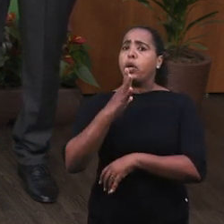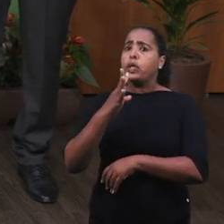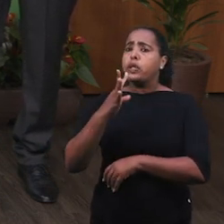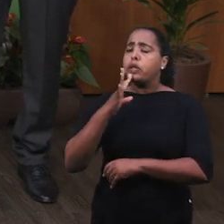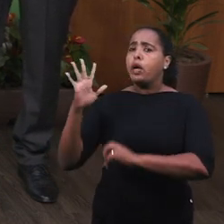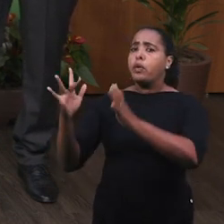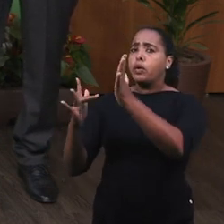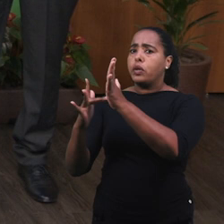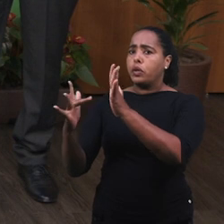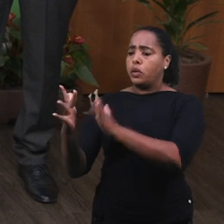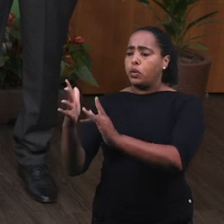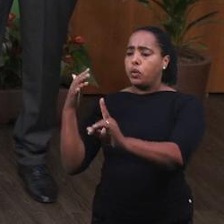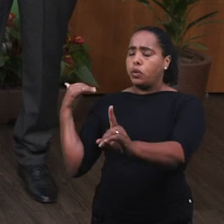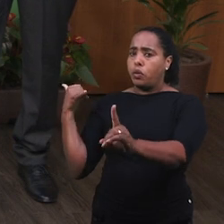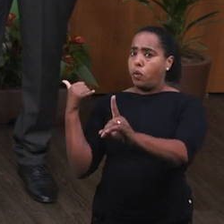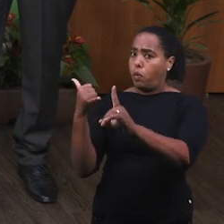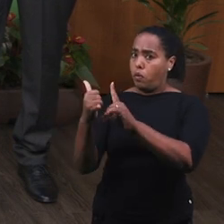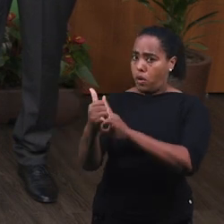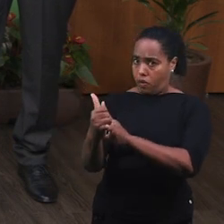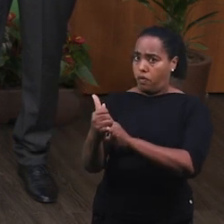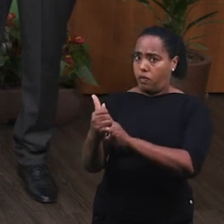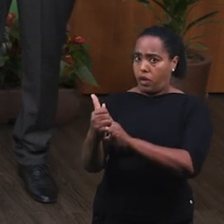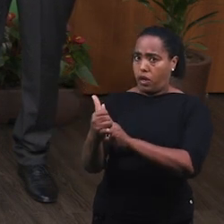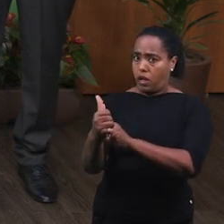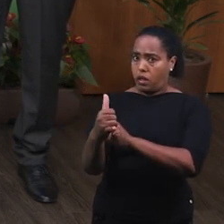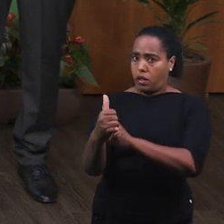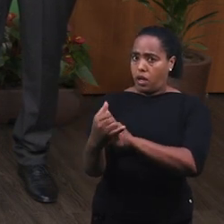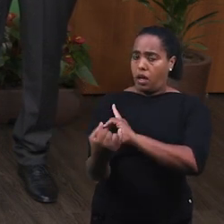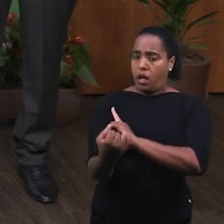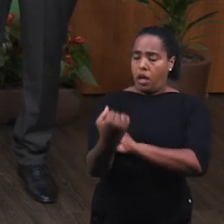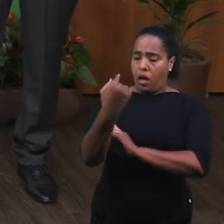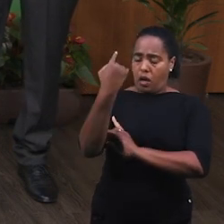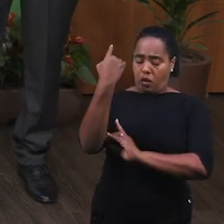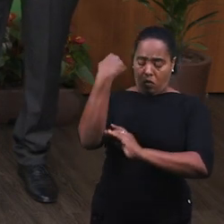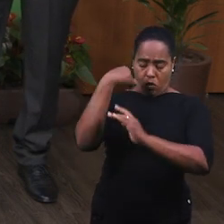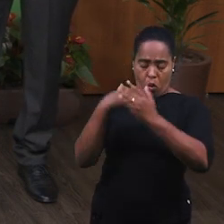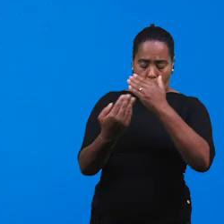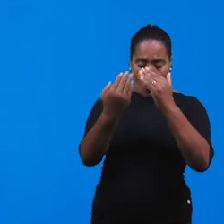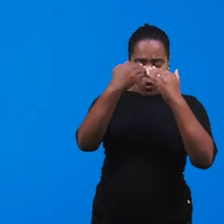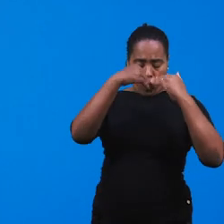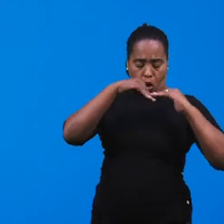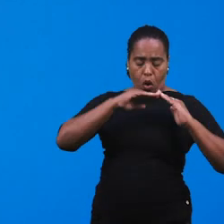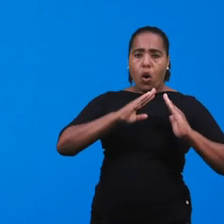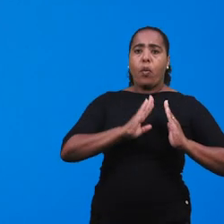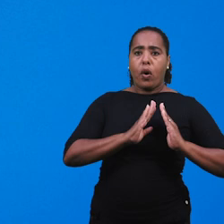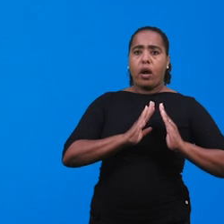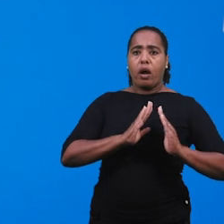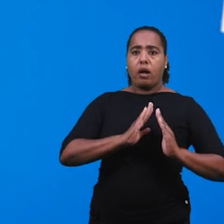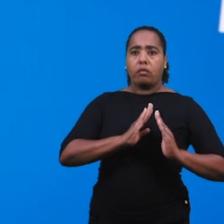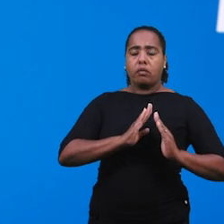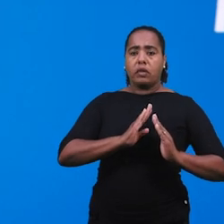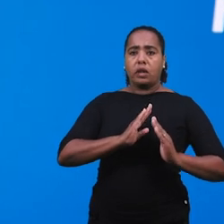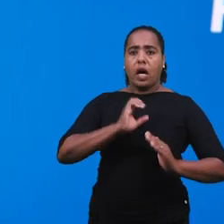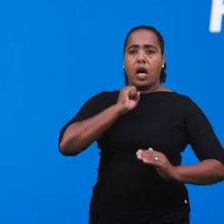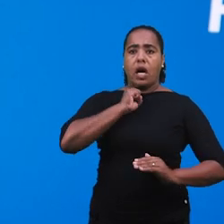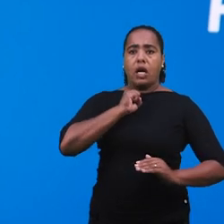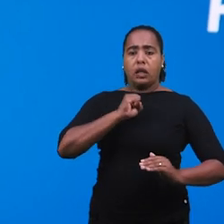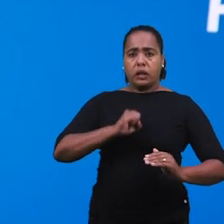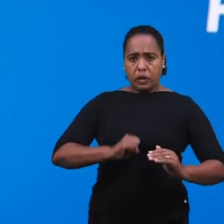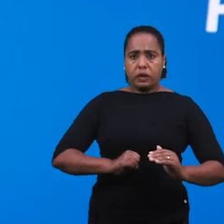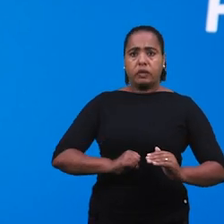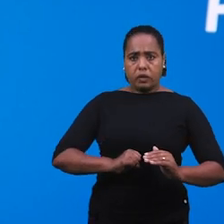au même temps prophète, qui s'est fait le temple, le